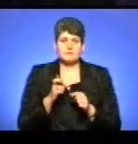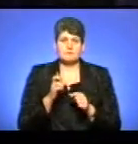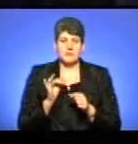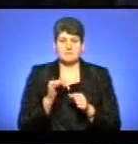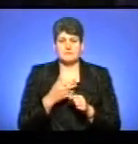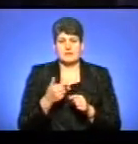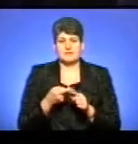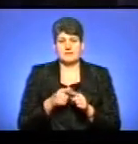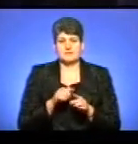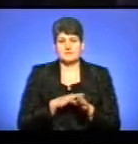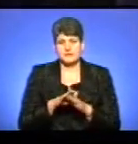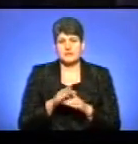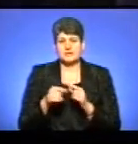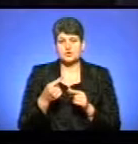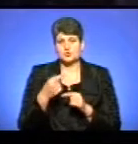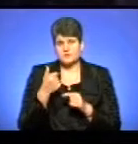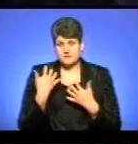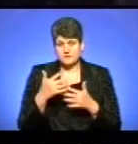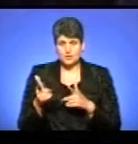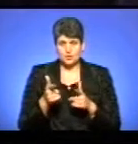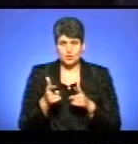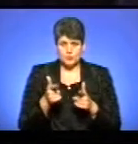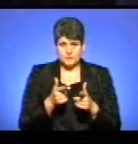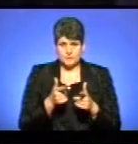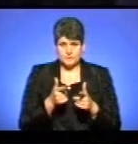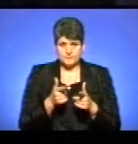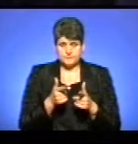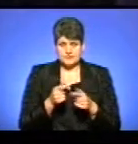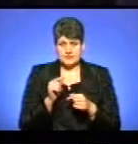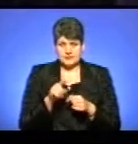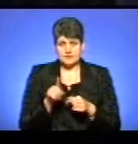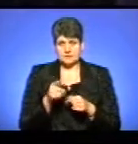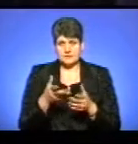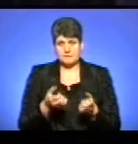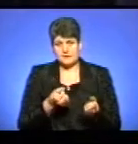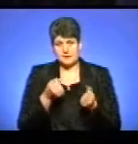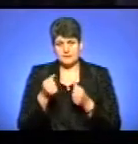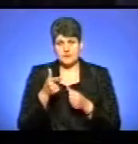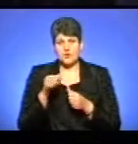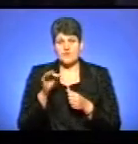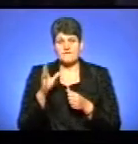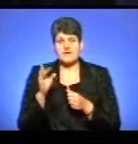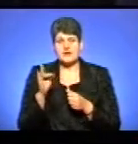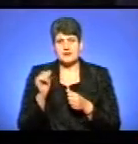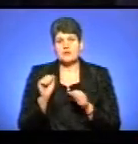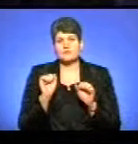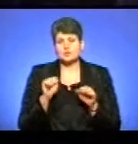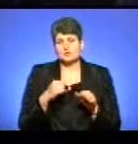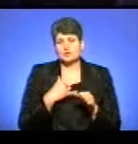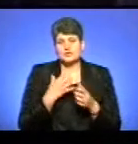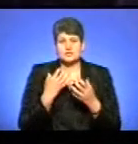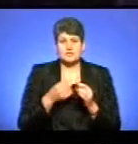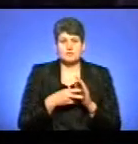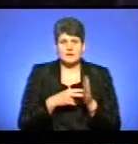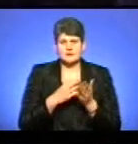Тому на наступний рік ми вже готуємо те, що ми її піднімемо на Говелу. Можливо, у нас ще є в планах